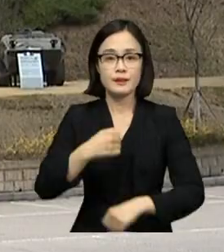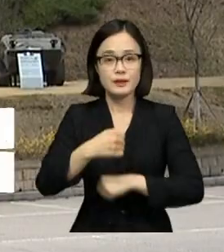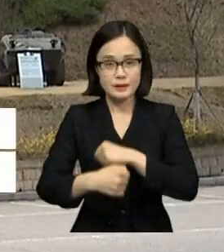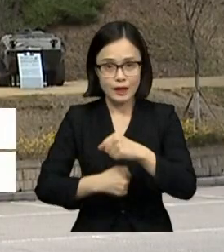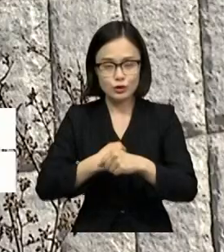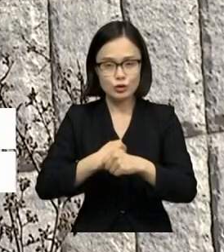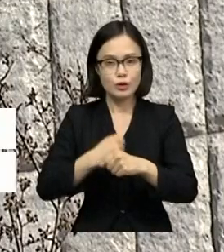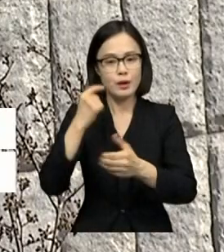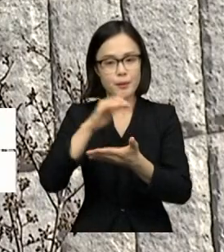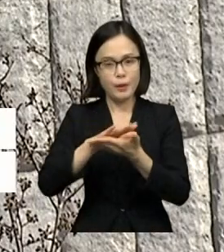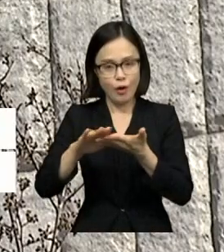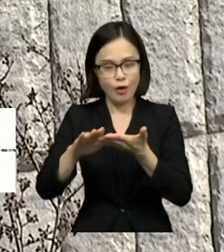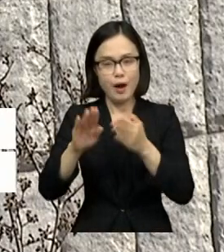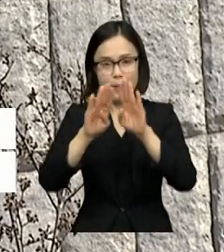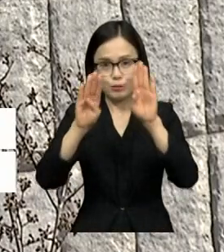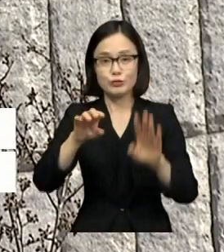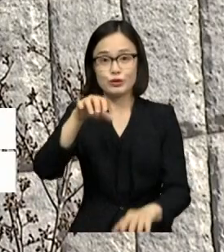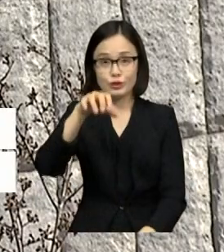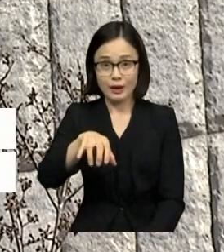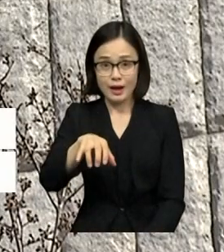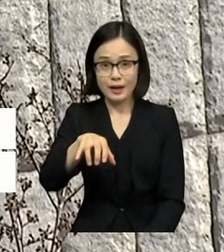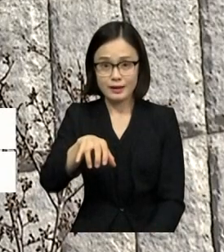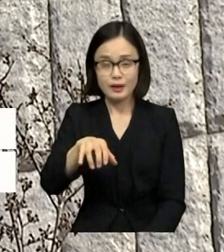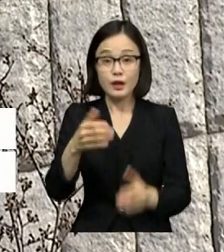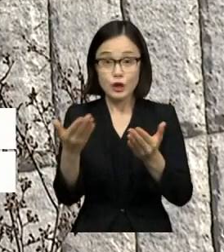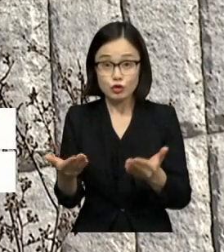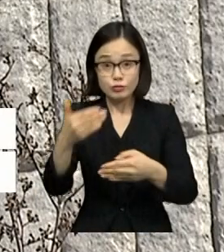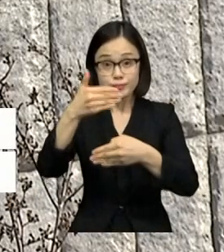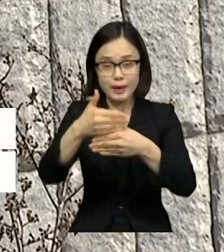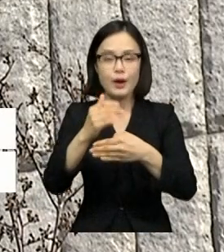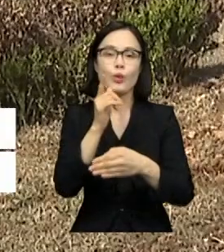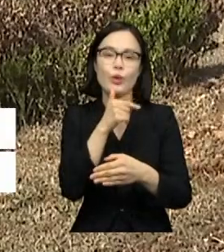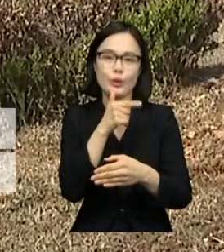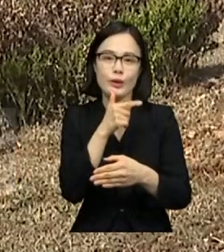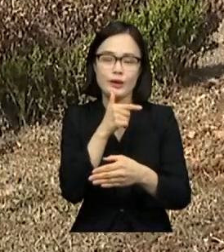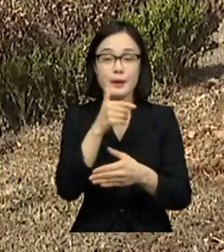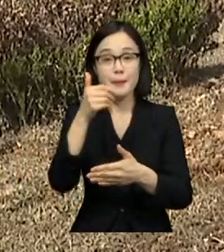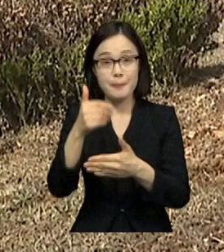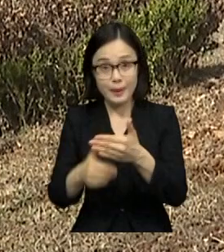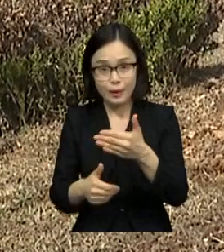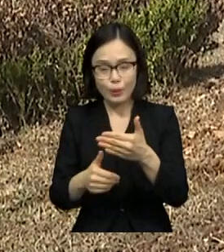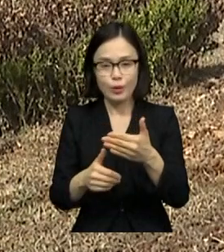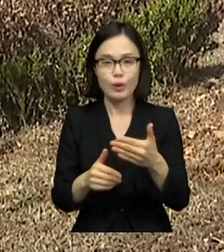자유수호 평화박물관은 휴관일인 월요일을 제외한 오전 9시부터